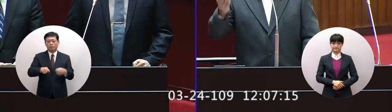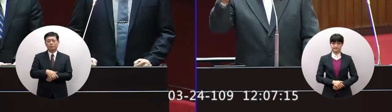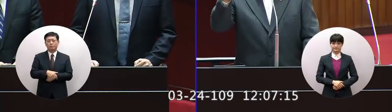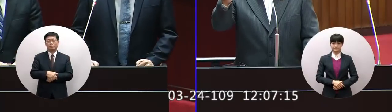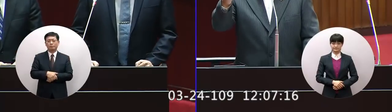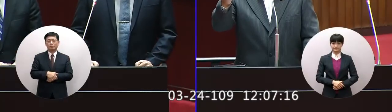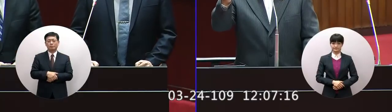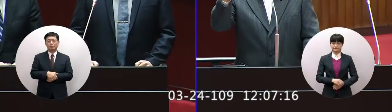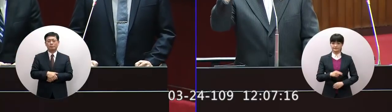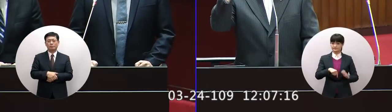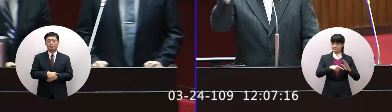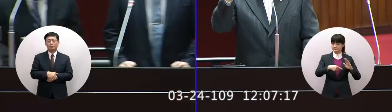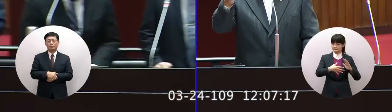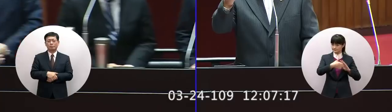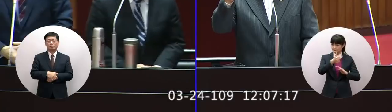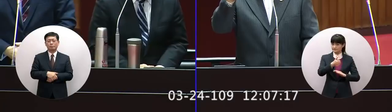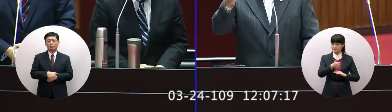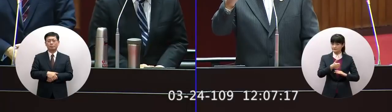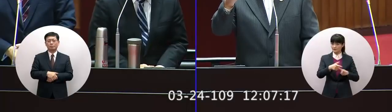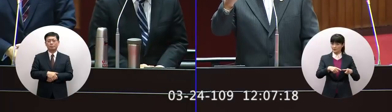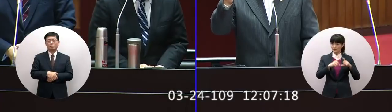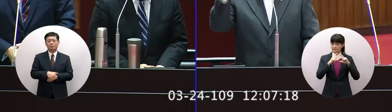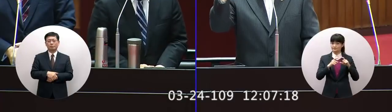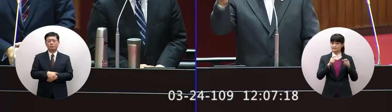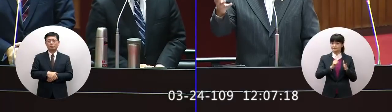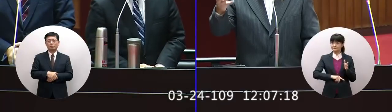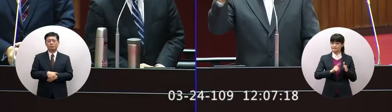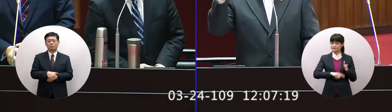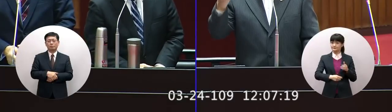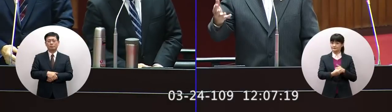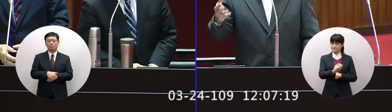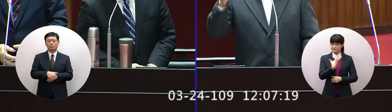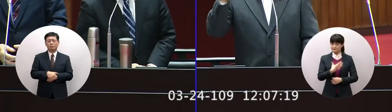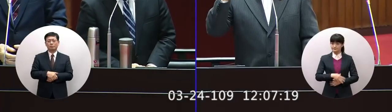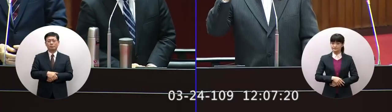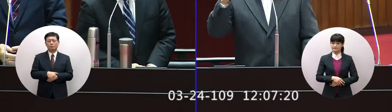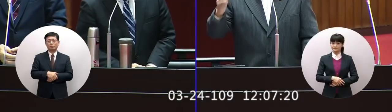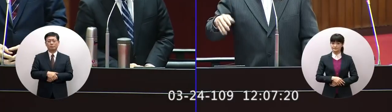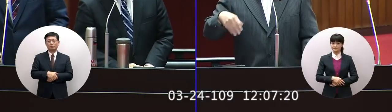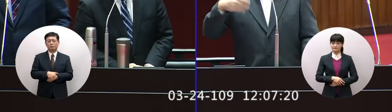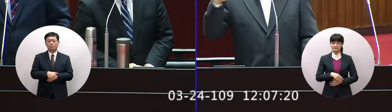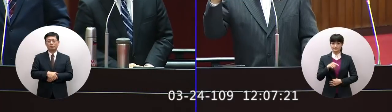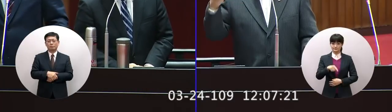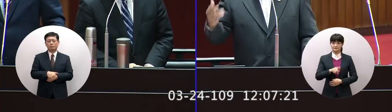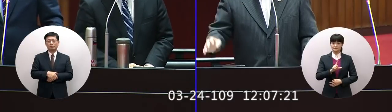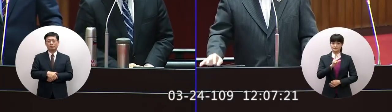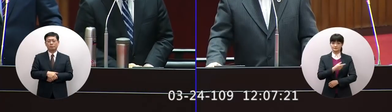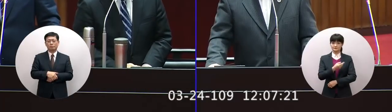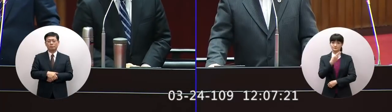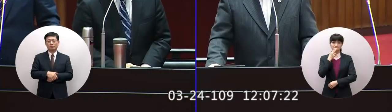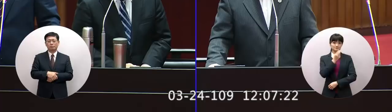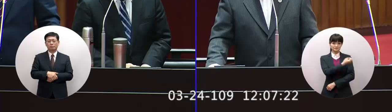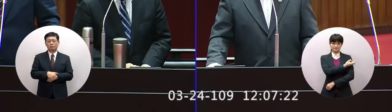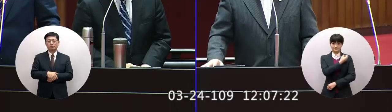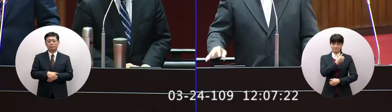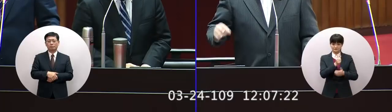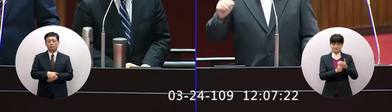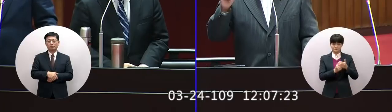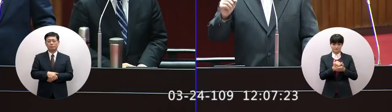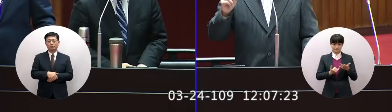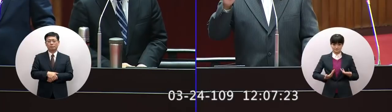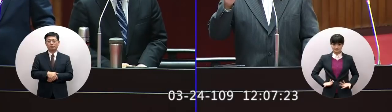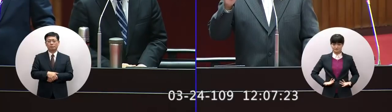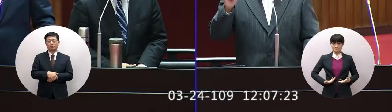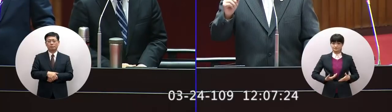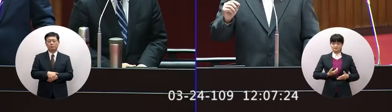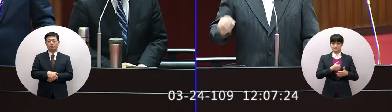我请院长是不是能简单的回应一下，这是攸关上校退伍军人教育子女补助费，